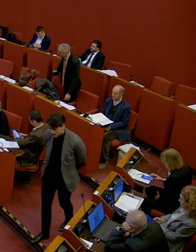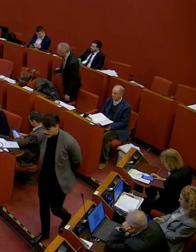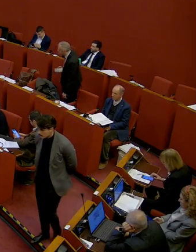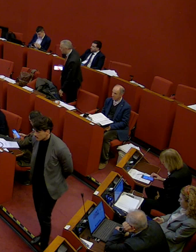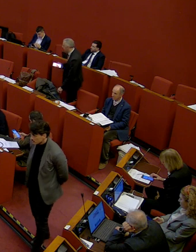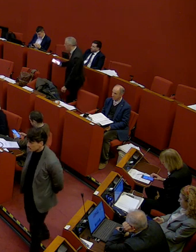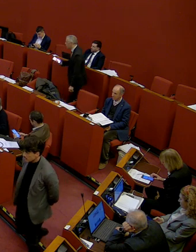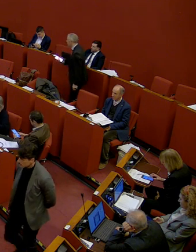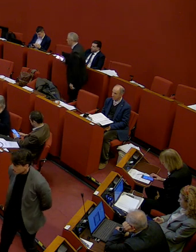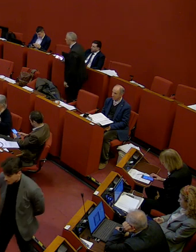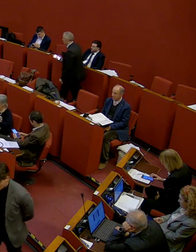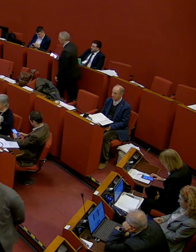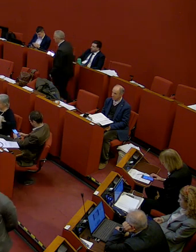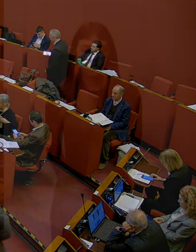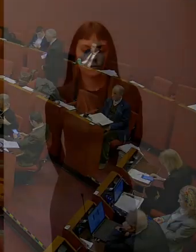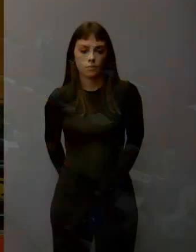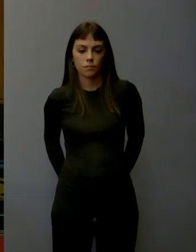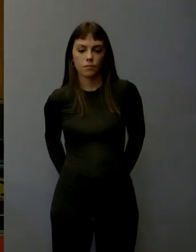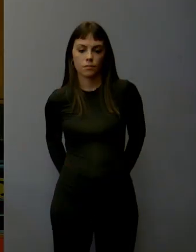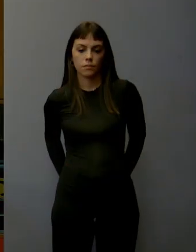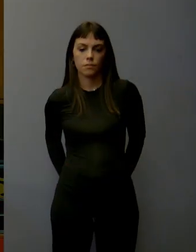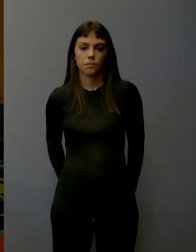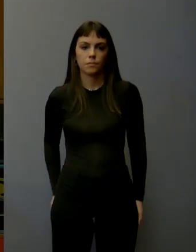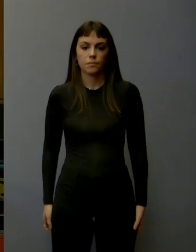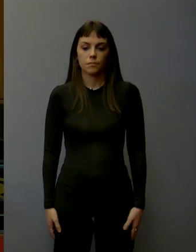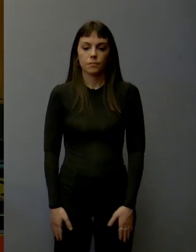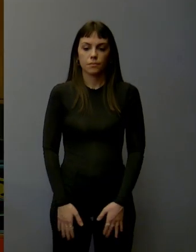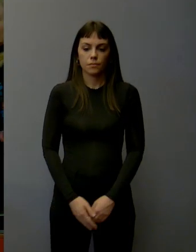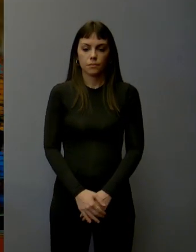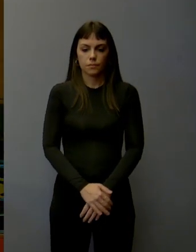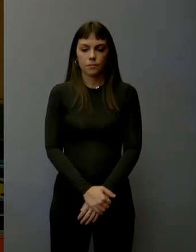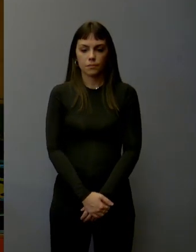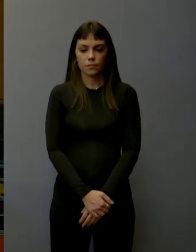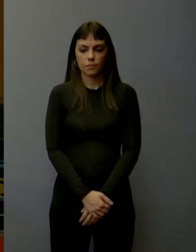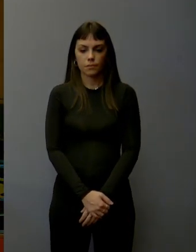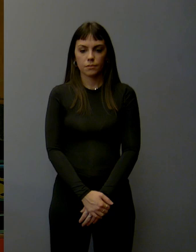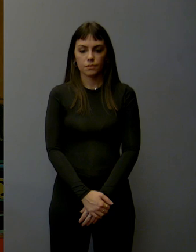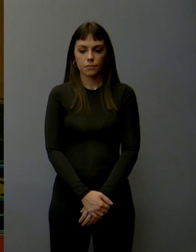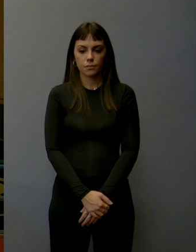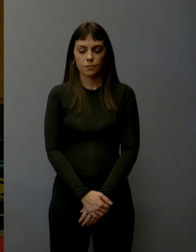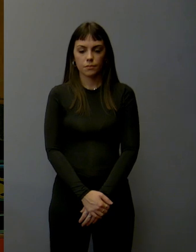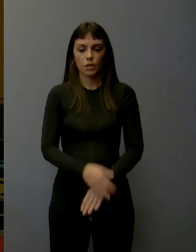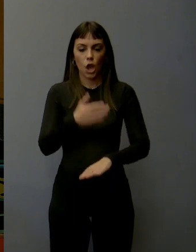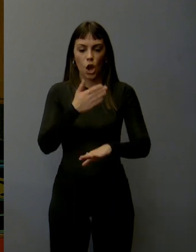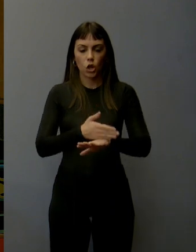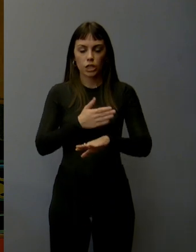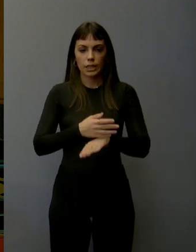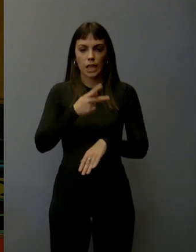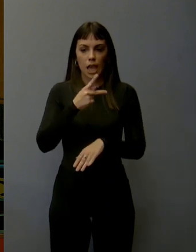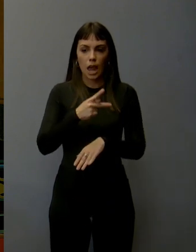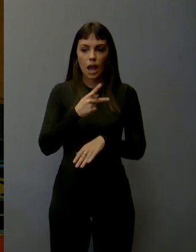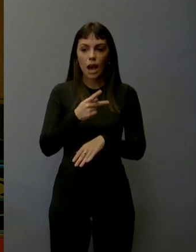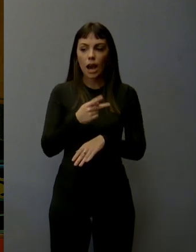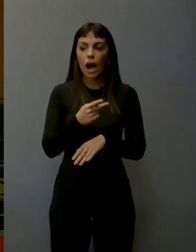Allora consigliere consigliere Cavour se va avanti bene se non faccio terminare Liguria al centro che